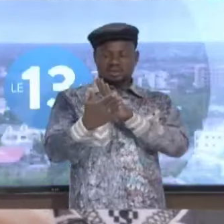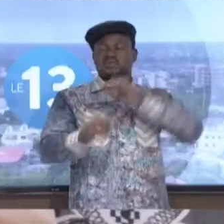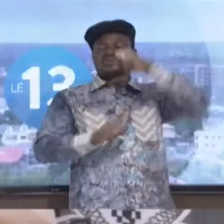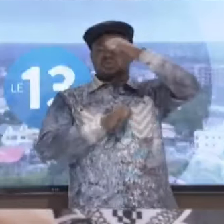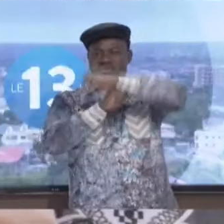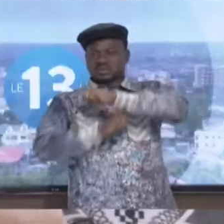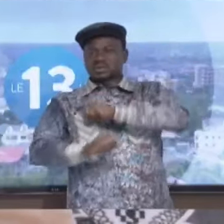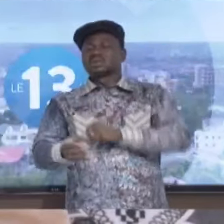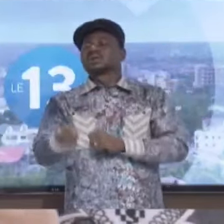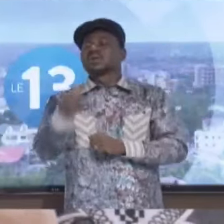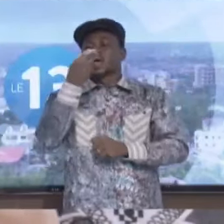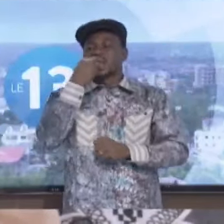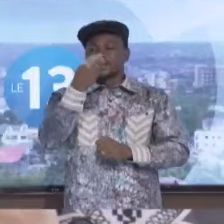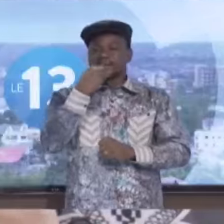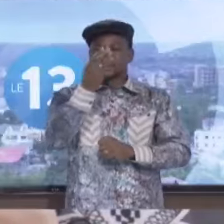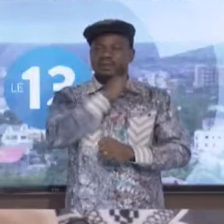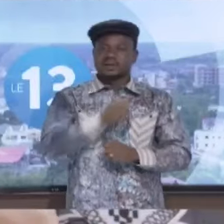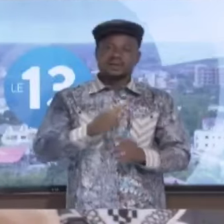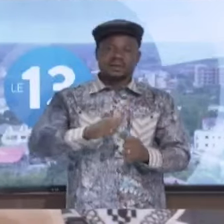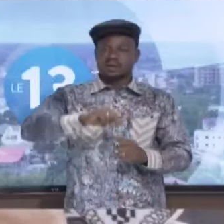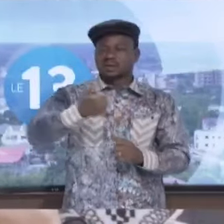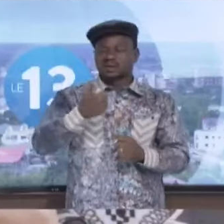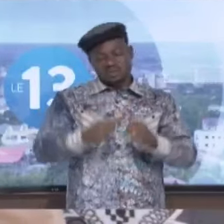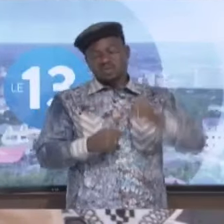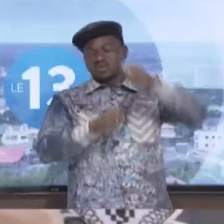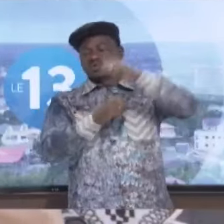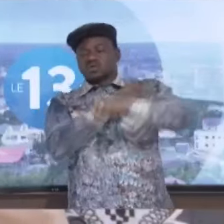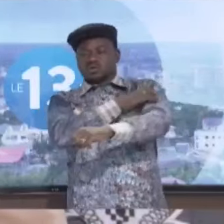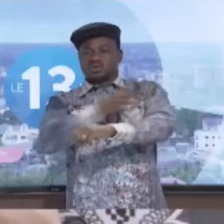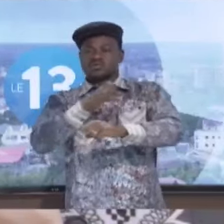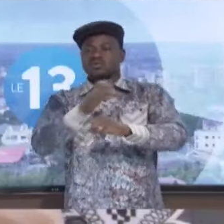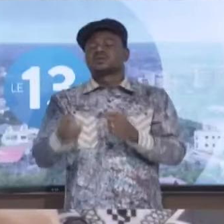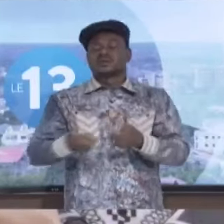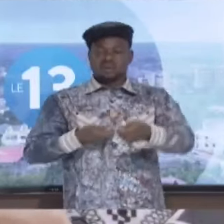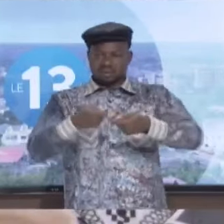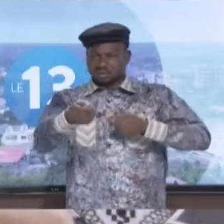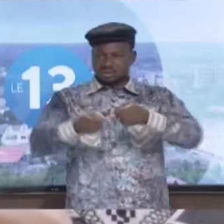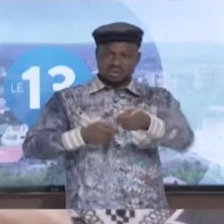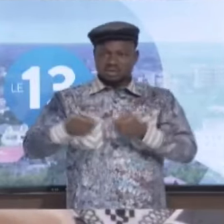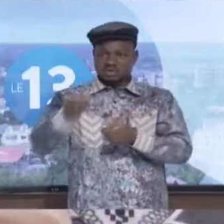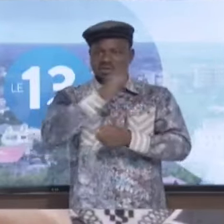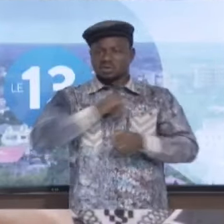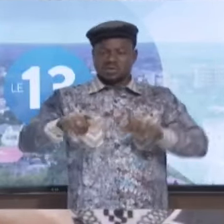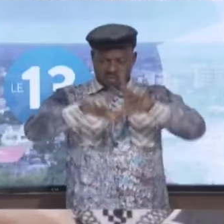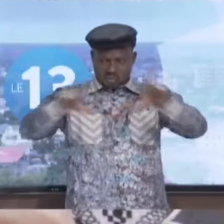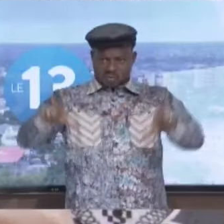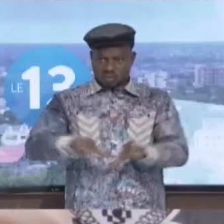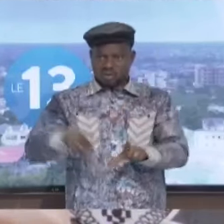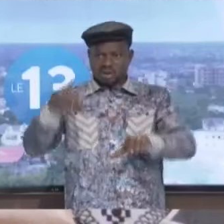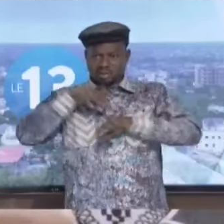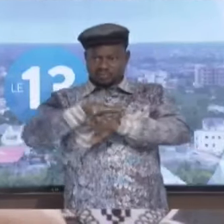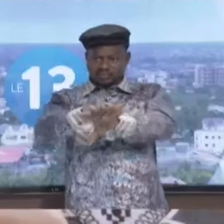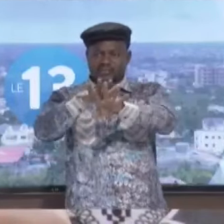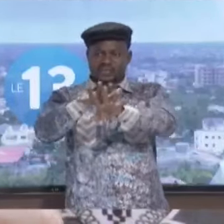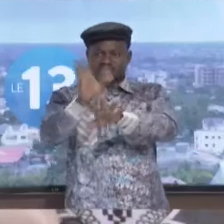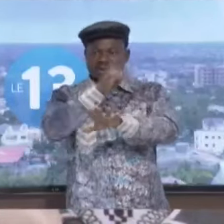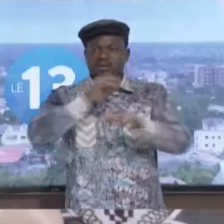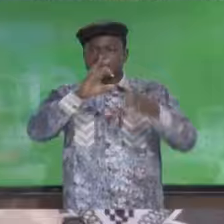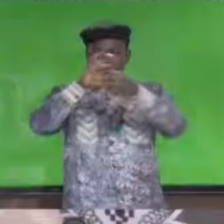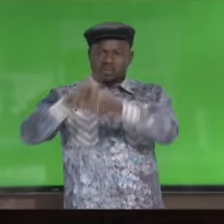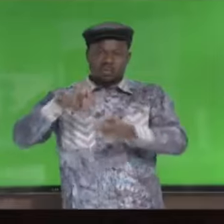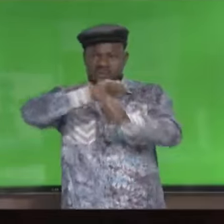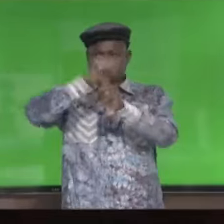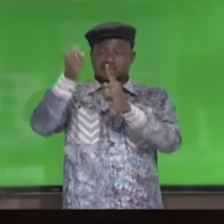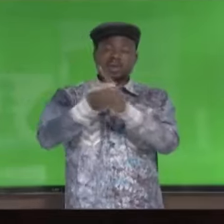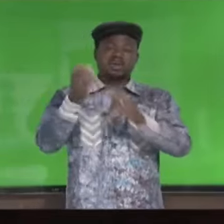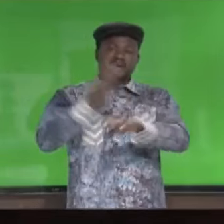alimentaire, nutritionnelle, le renforcement de la gouvernance locale inclusive, le renforcement de la cohésion sociale et l'amélioration